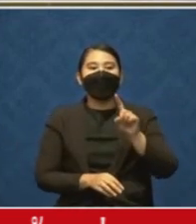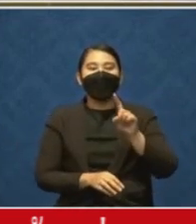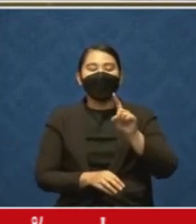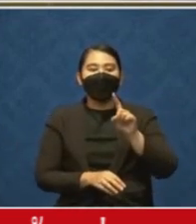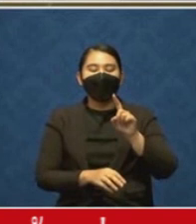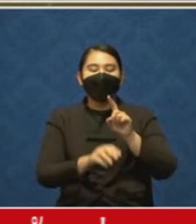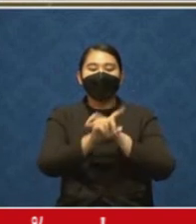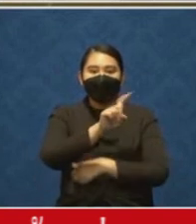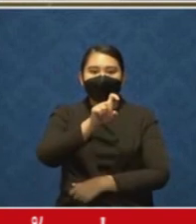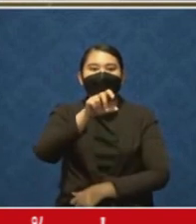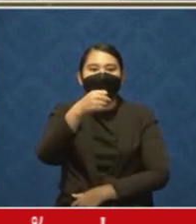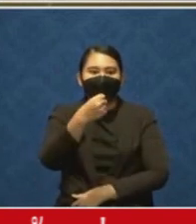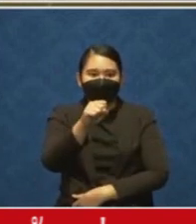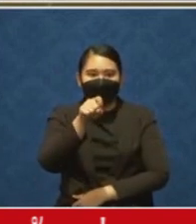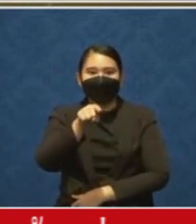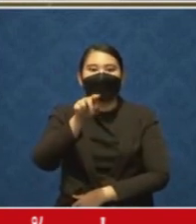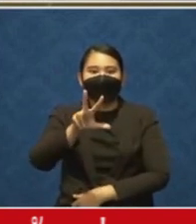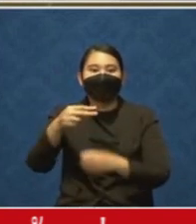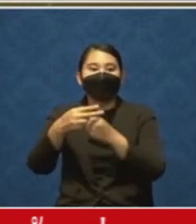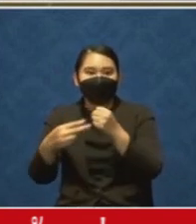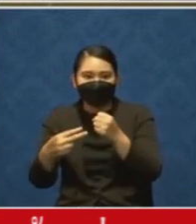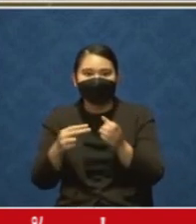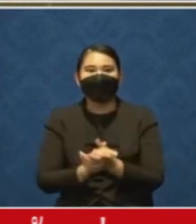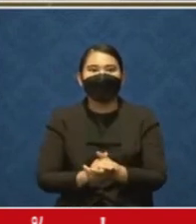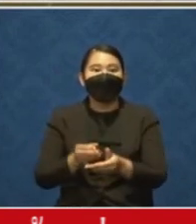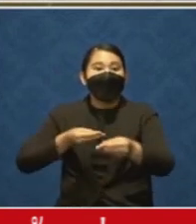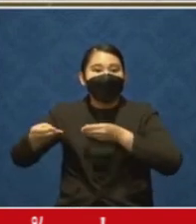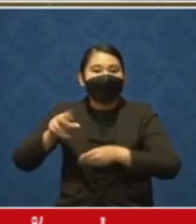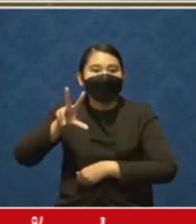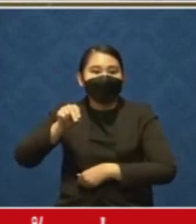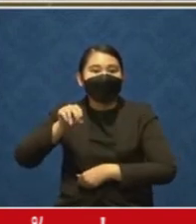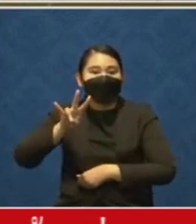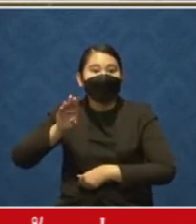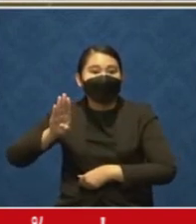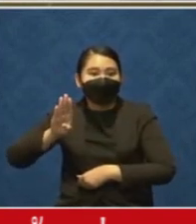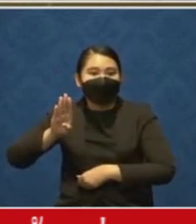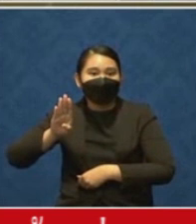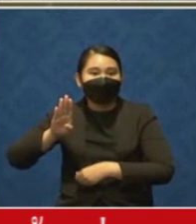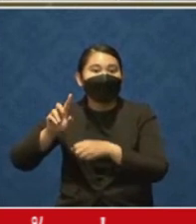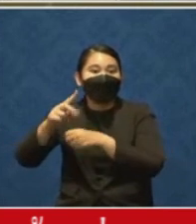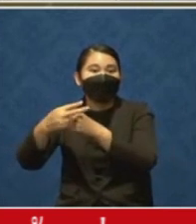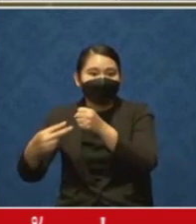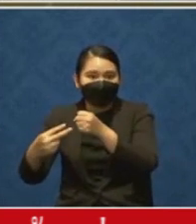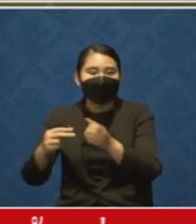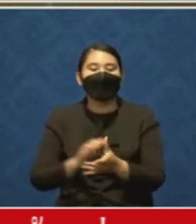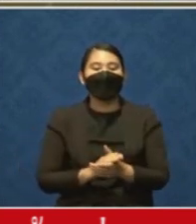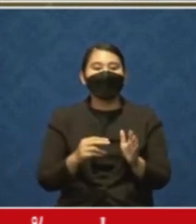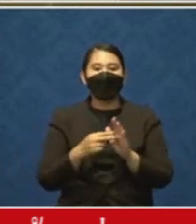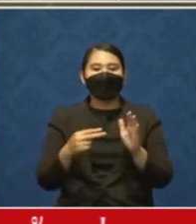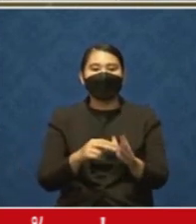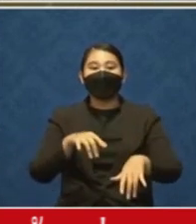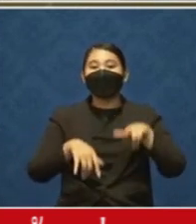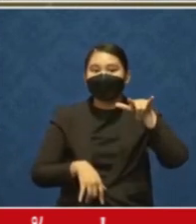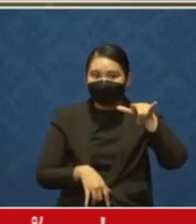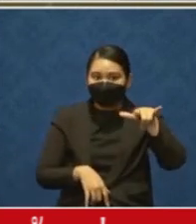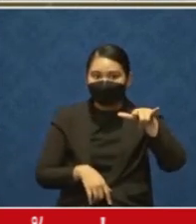110.3 มิลเลียน US ดอลลาร์ครับคิด37บาทต่อ1เหรียญเนี่ยก็จะเป็นเครื่องบินบวกระบ